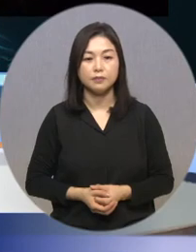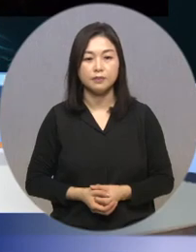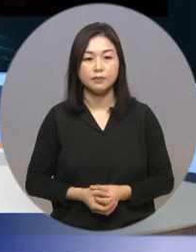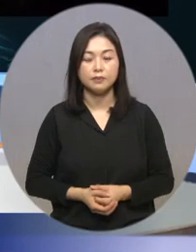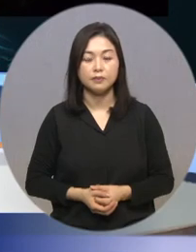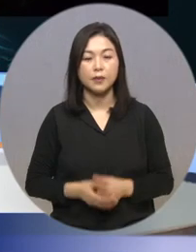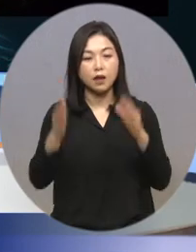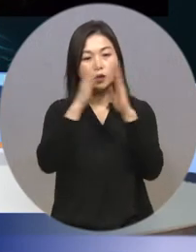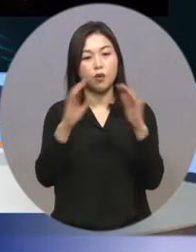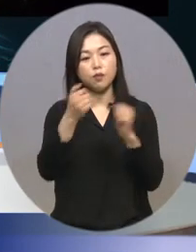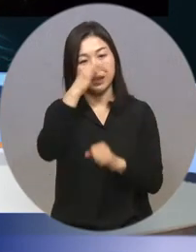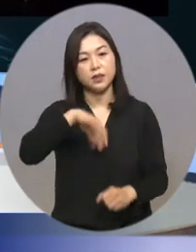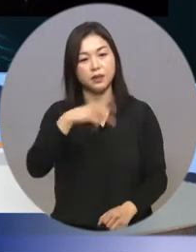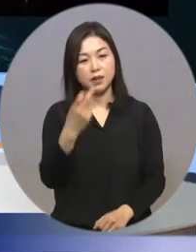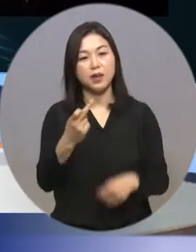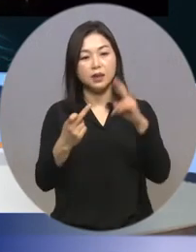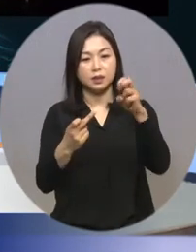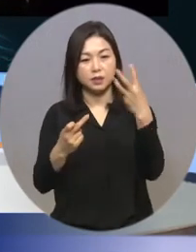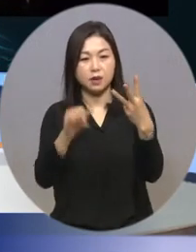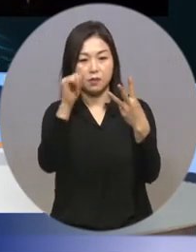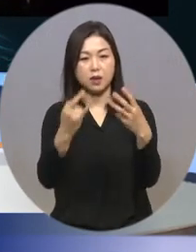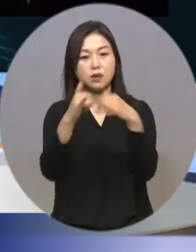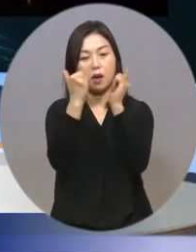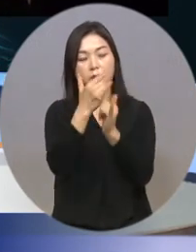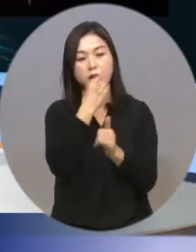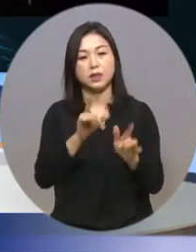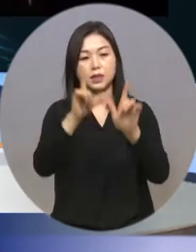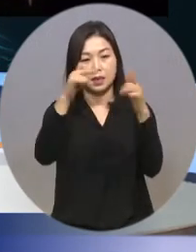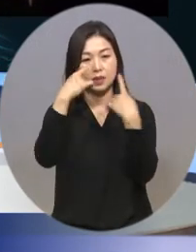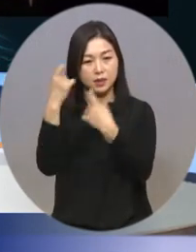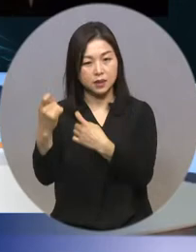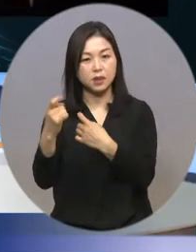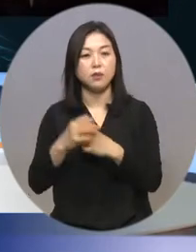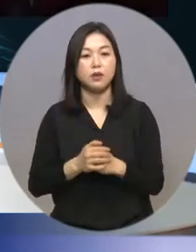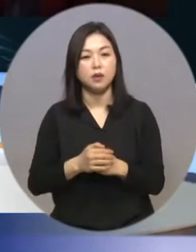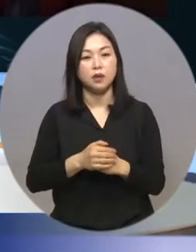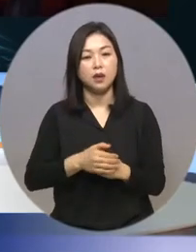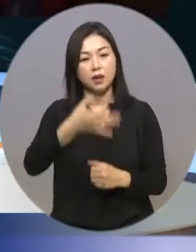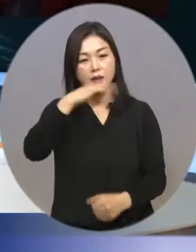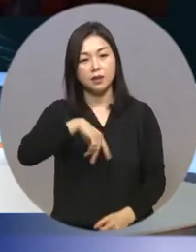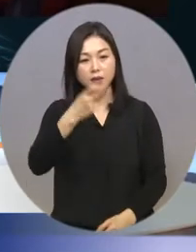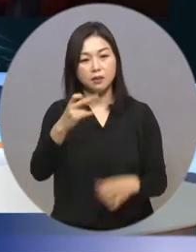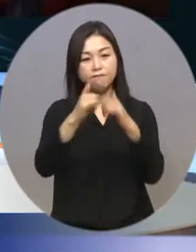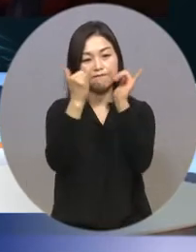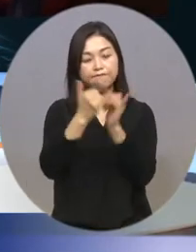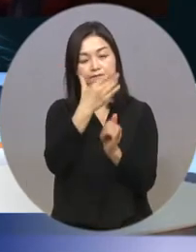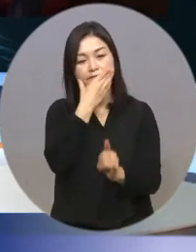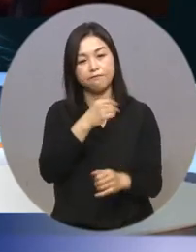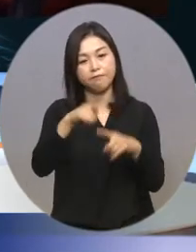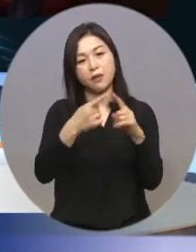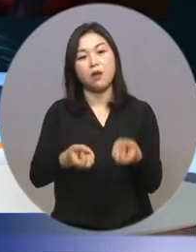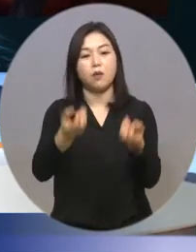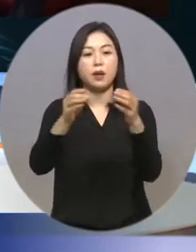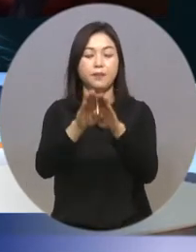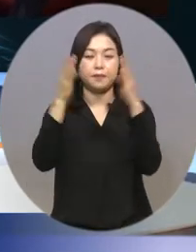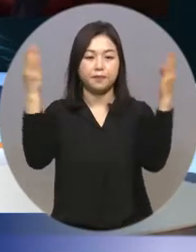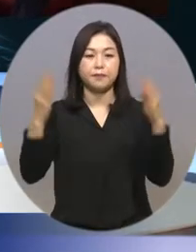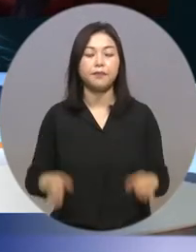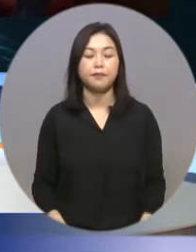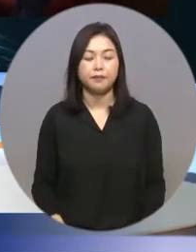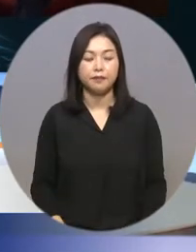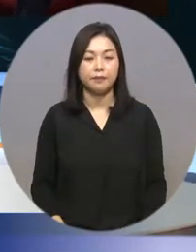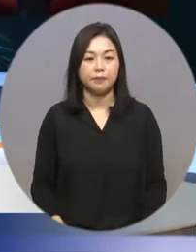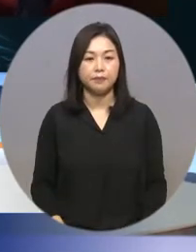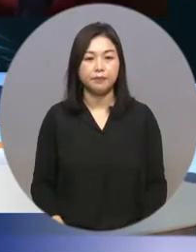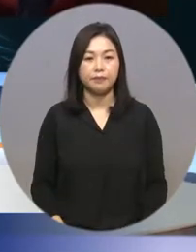전북 익산에서 제23회 사회복지의 날을 맞아 익산시 사회복지대회가 개최됐습니다. 현장 소식 장유진